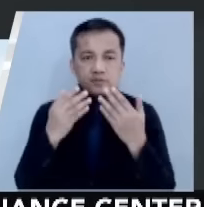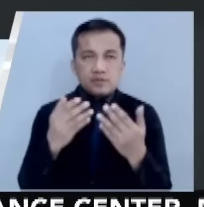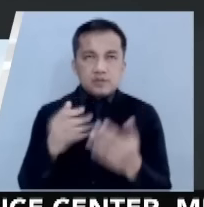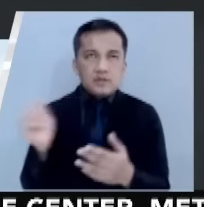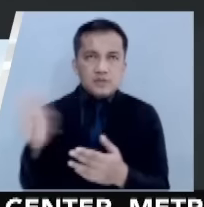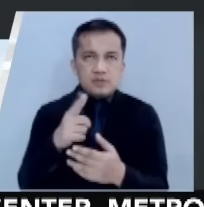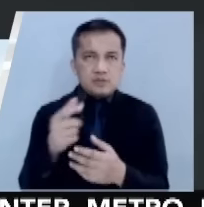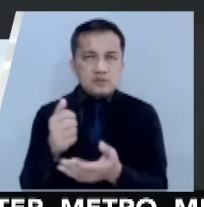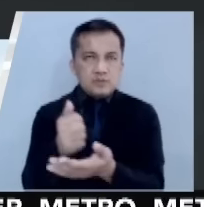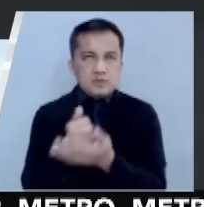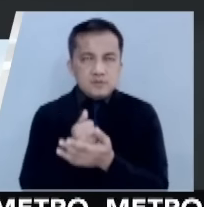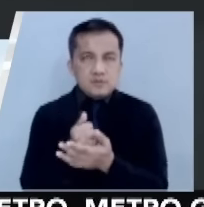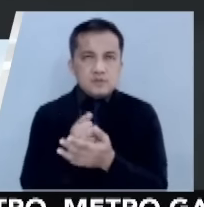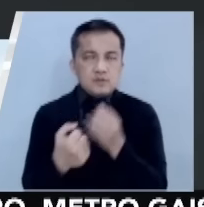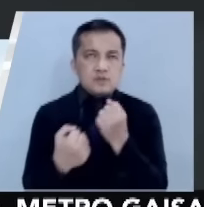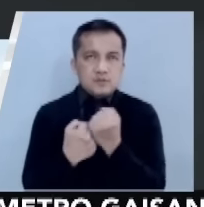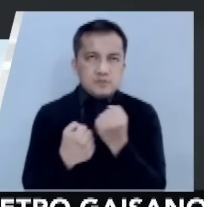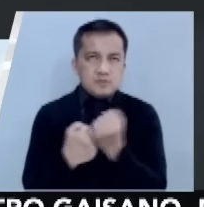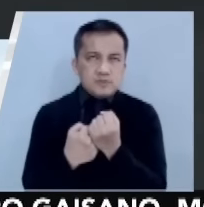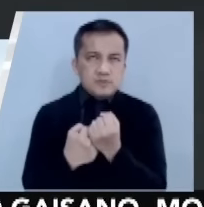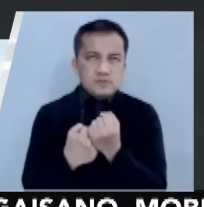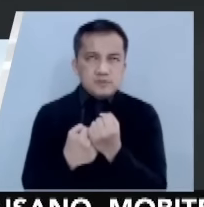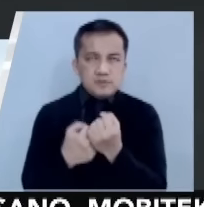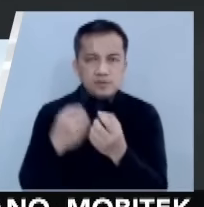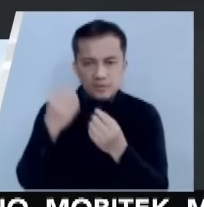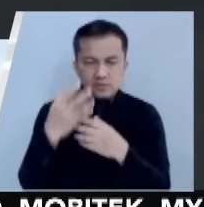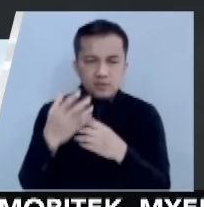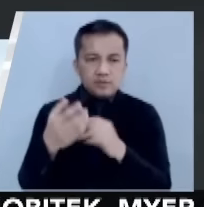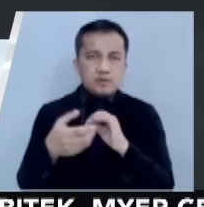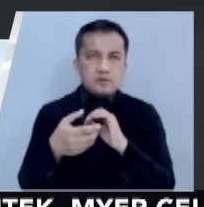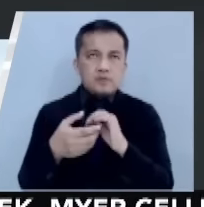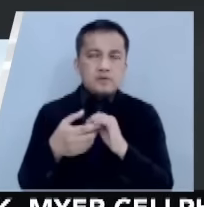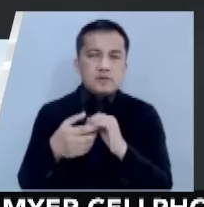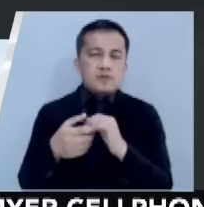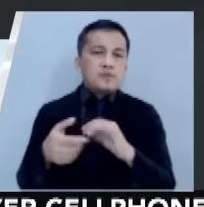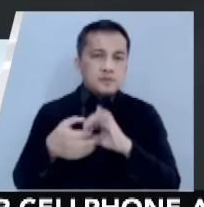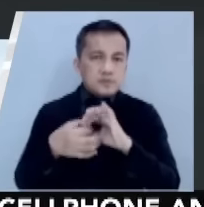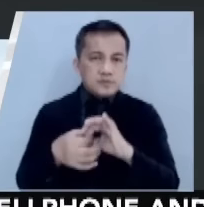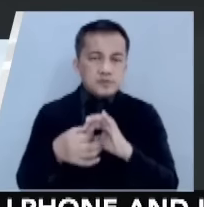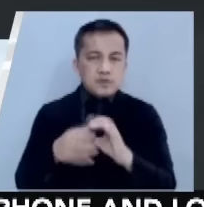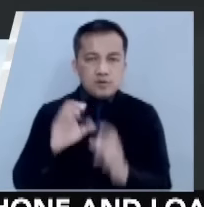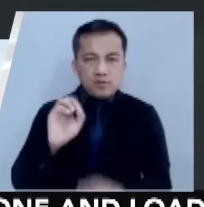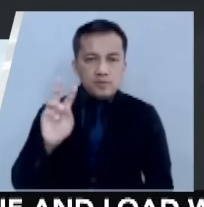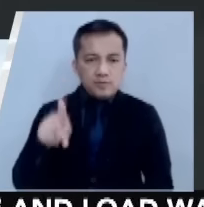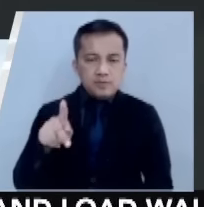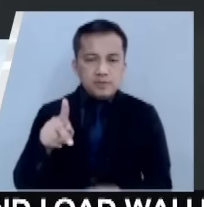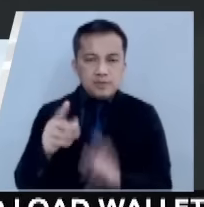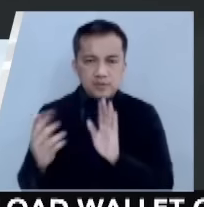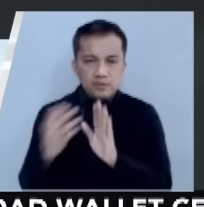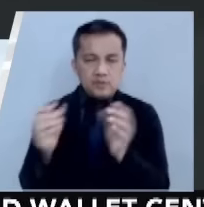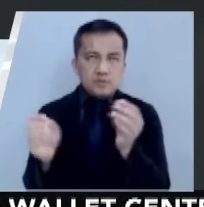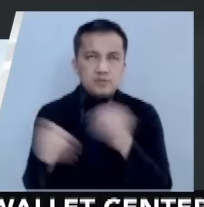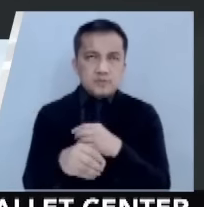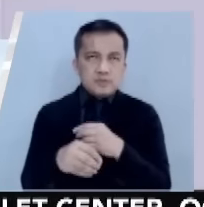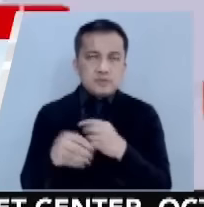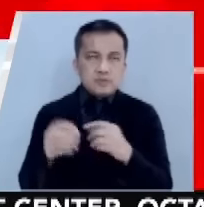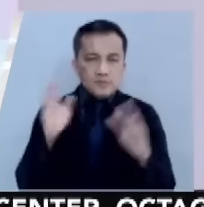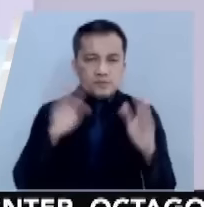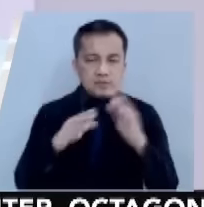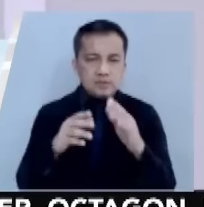tumulong, sumuporta at nagpaabot ng pagdamay sa OVP nang humarap-anya ang kanilang tanggapan sa krisis at